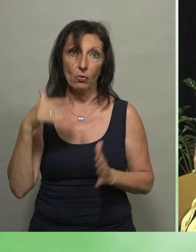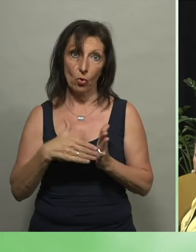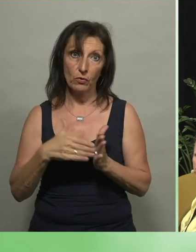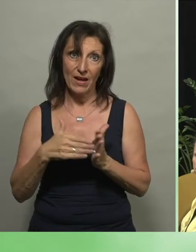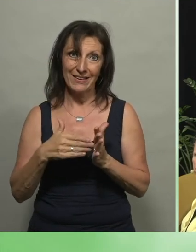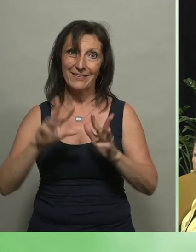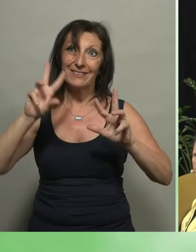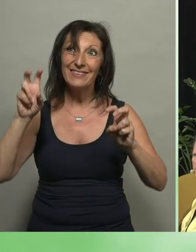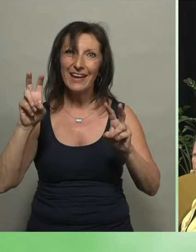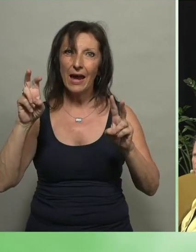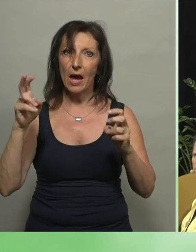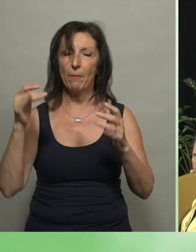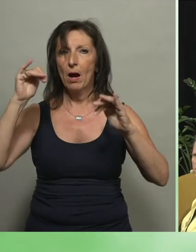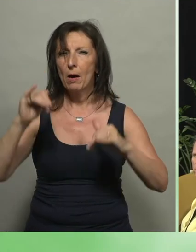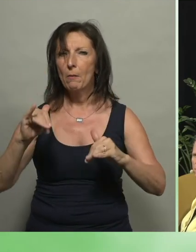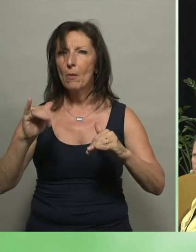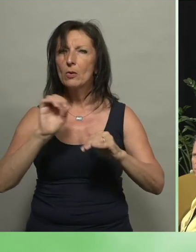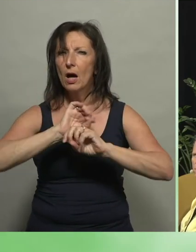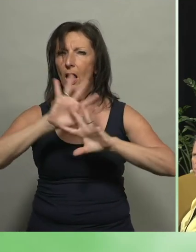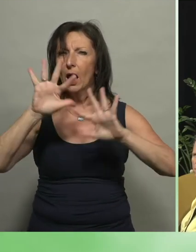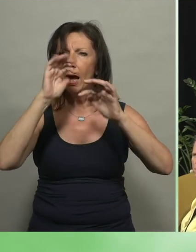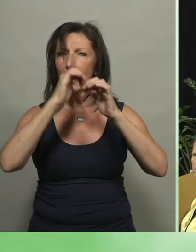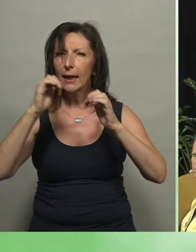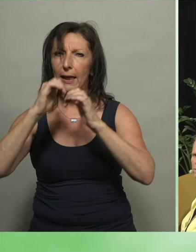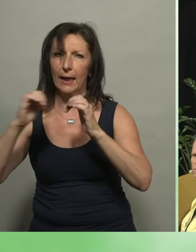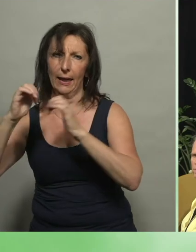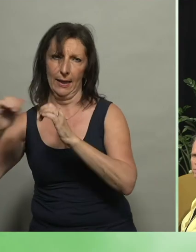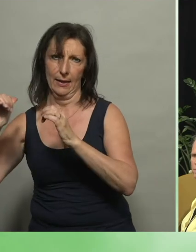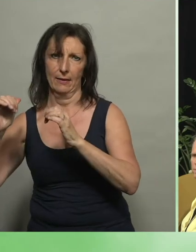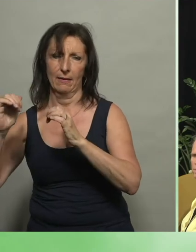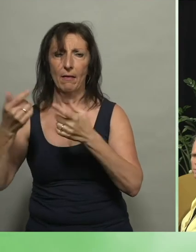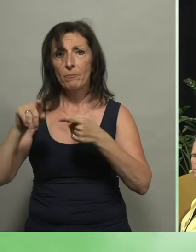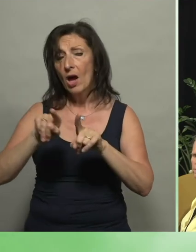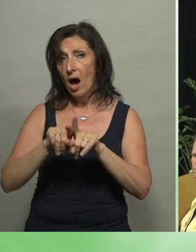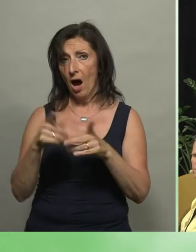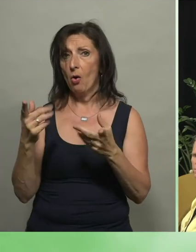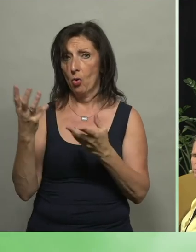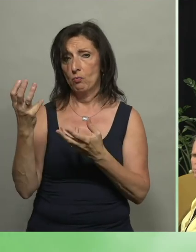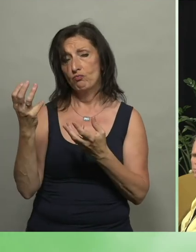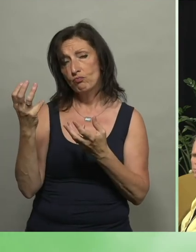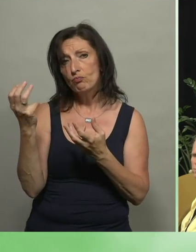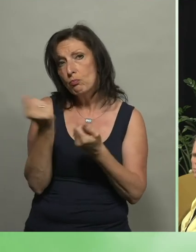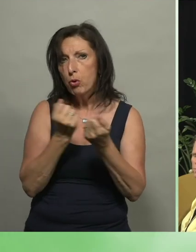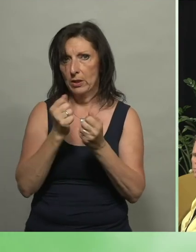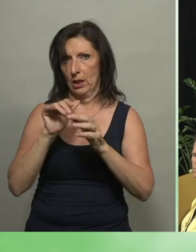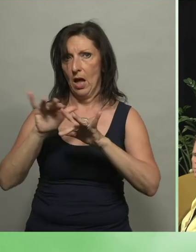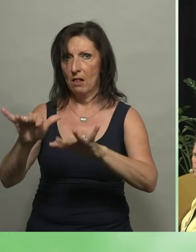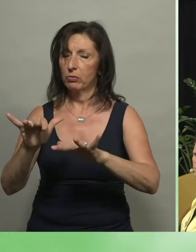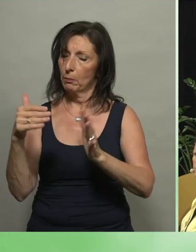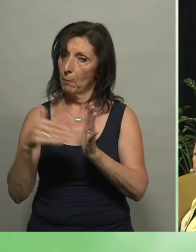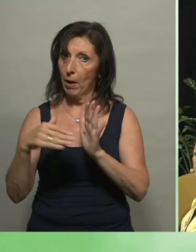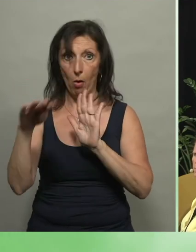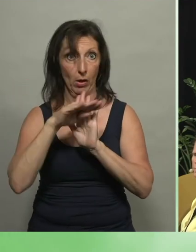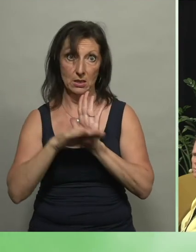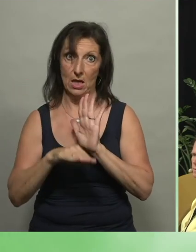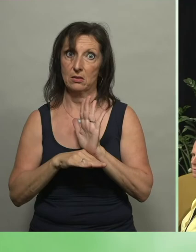wir das Thema sehr differenziert betrachten, dass es auch einen politischen Einfluss und die Regelungsnotwendigkeit